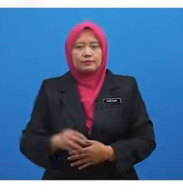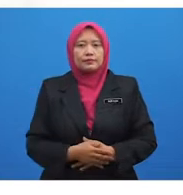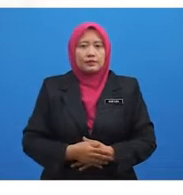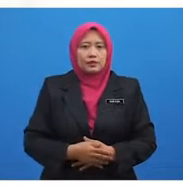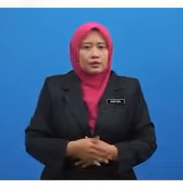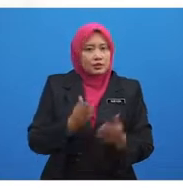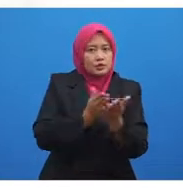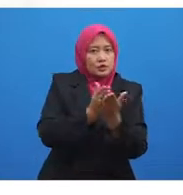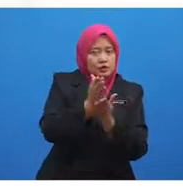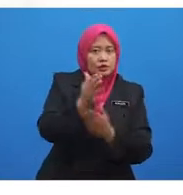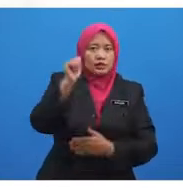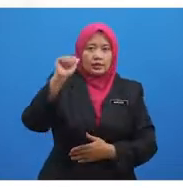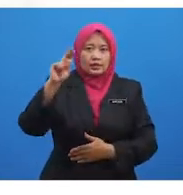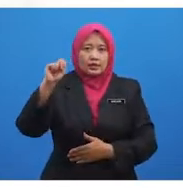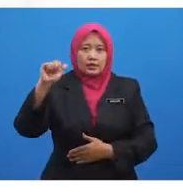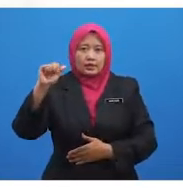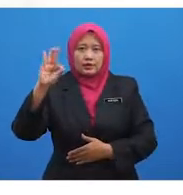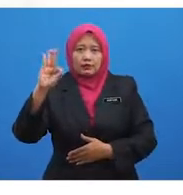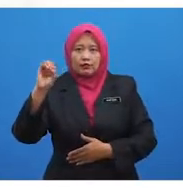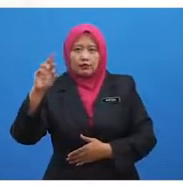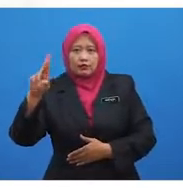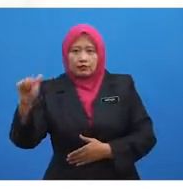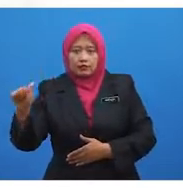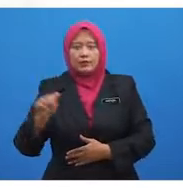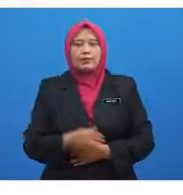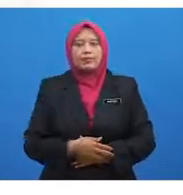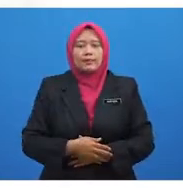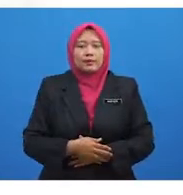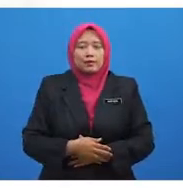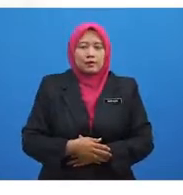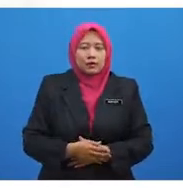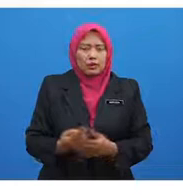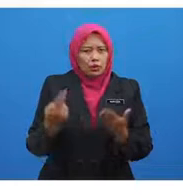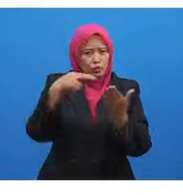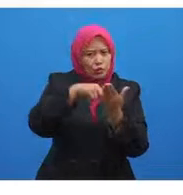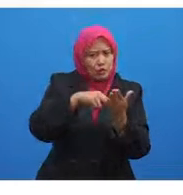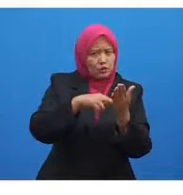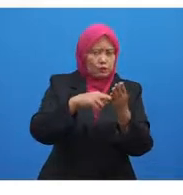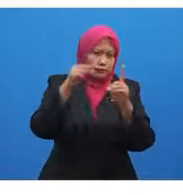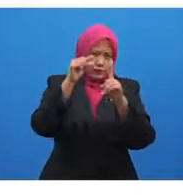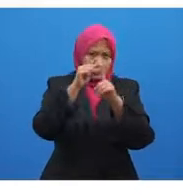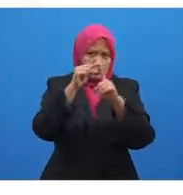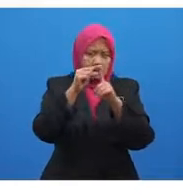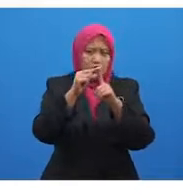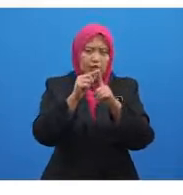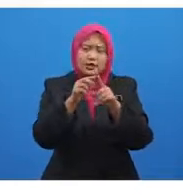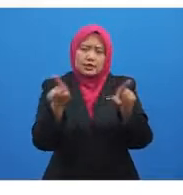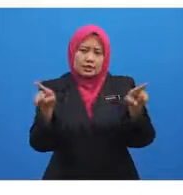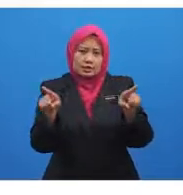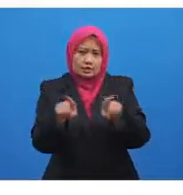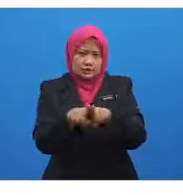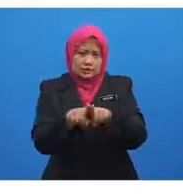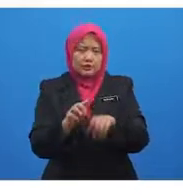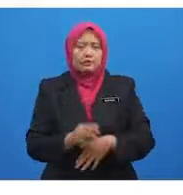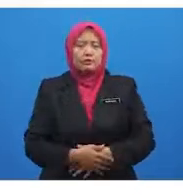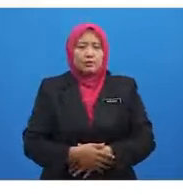anafora. Anafora ialah pengulangan perkataan yang sama pada awal baris. Contohnya,